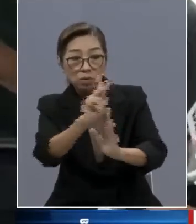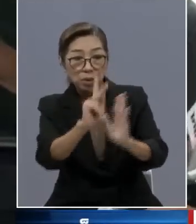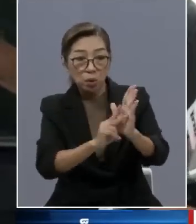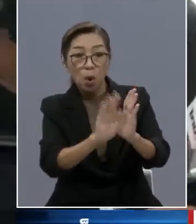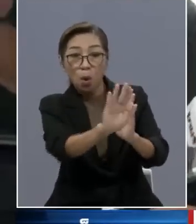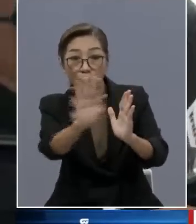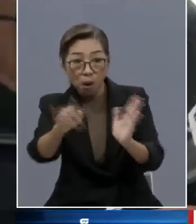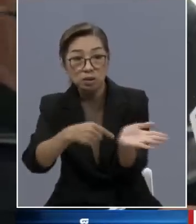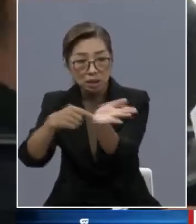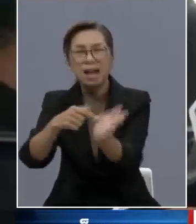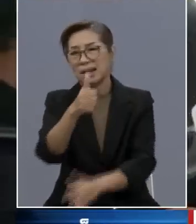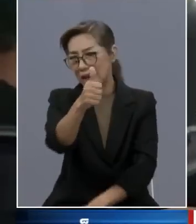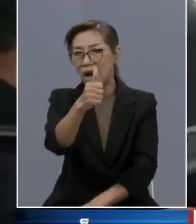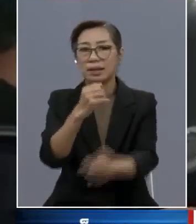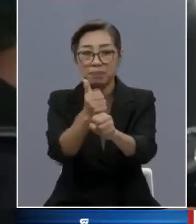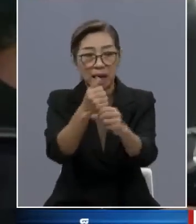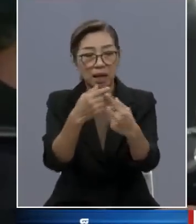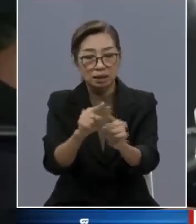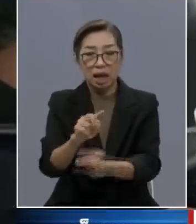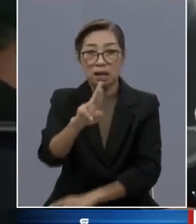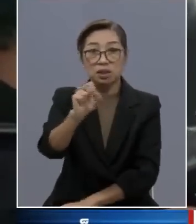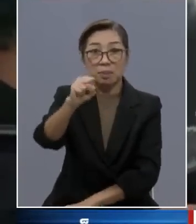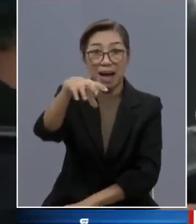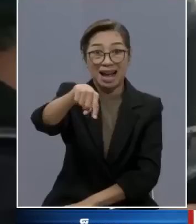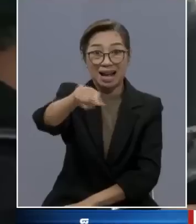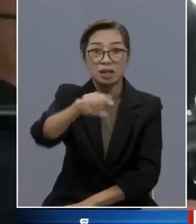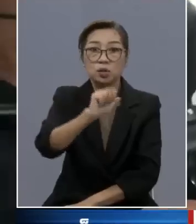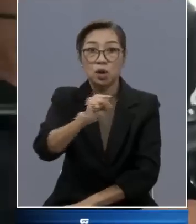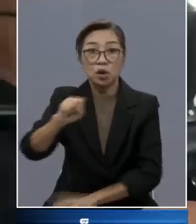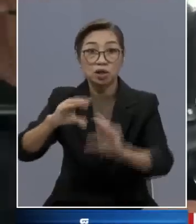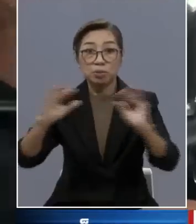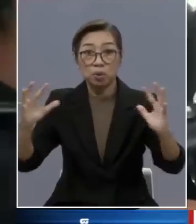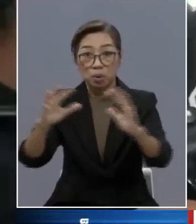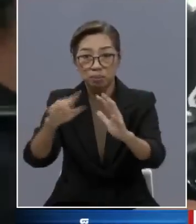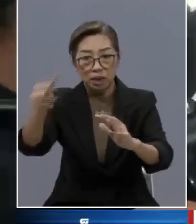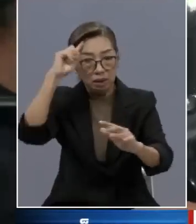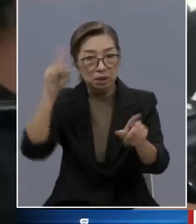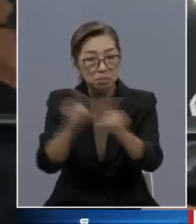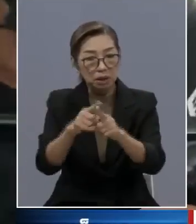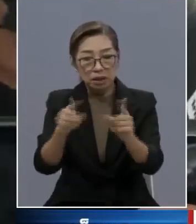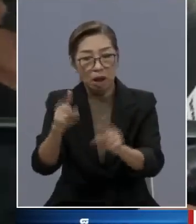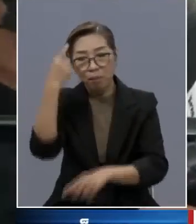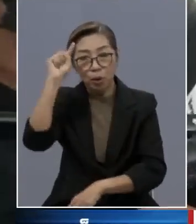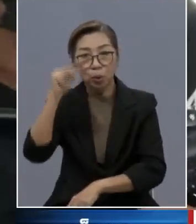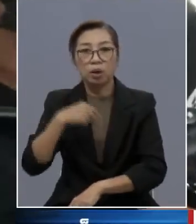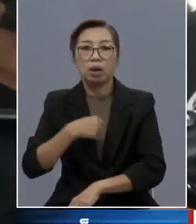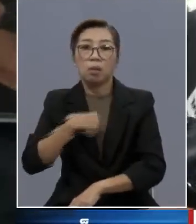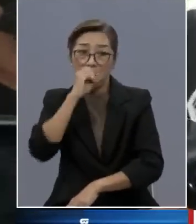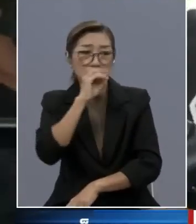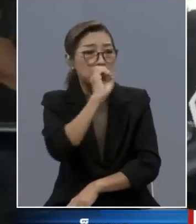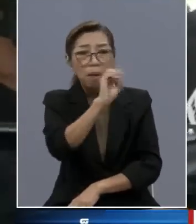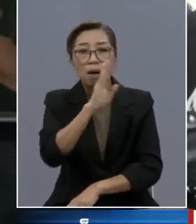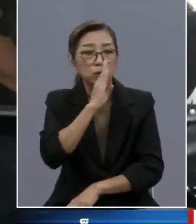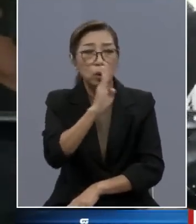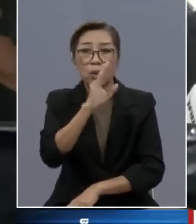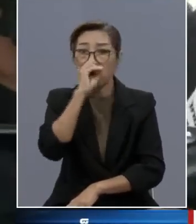อสามารถเสนอได้แต่รัฐสภาจะเห็นด้วยไม่เห็นด้วยไม่ทราบก็ตรงไปตรงมาก็บอกเขาแล้วก็แจ้งทุกฝ่ายแล้